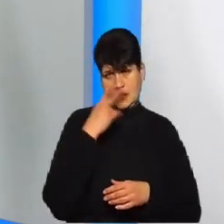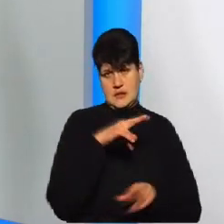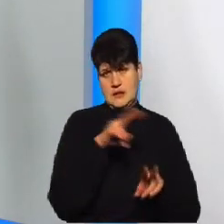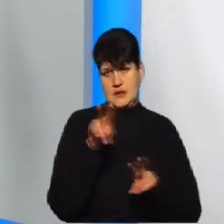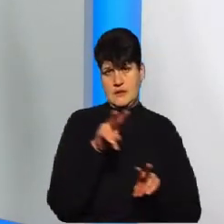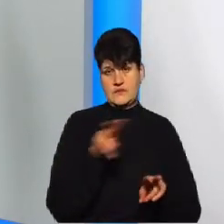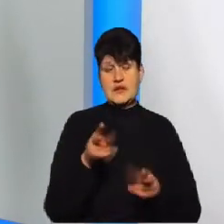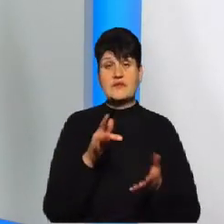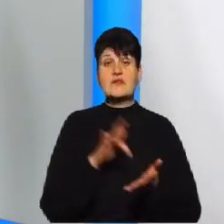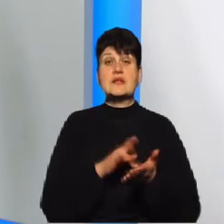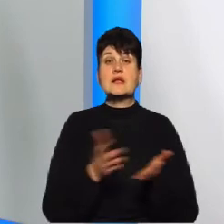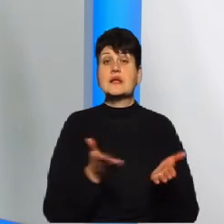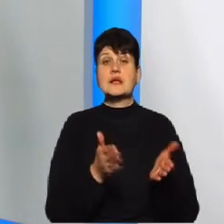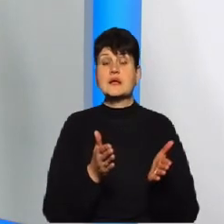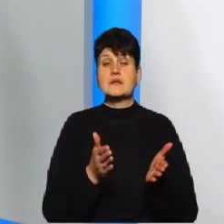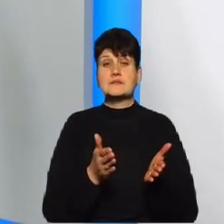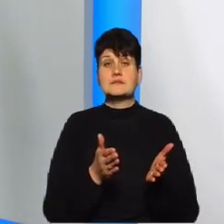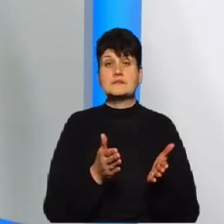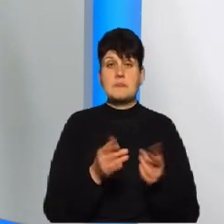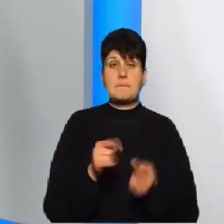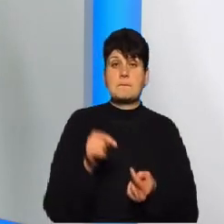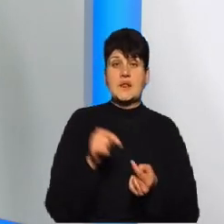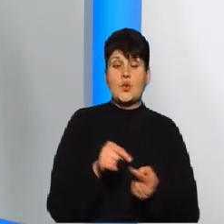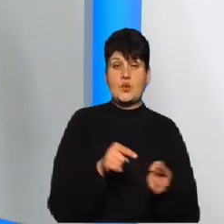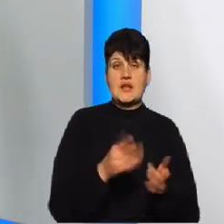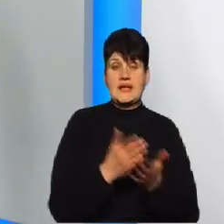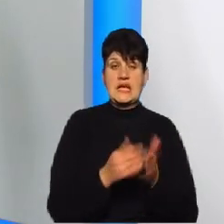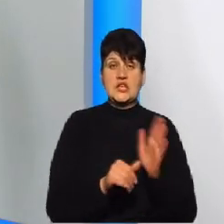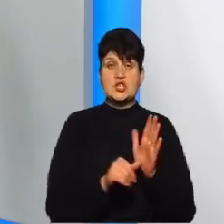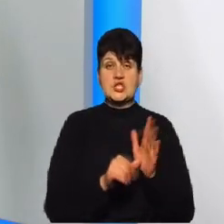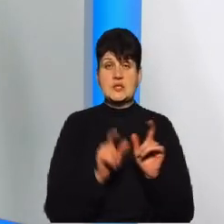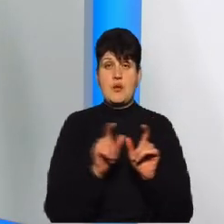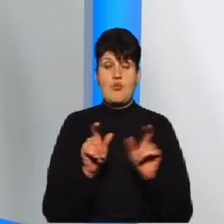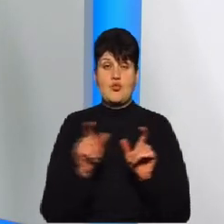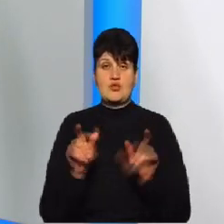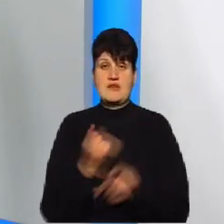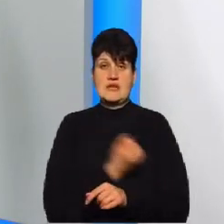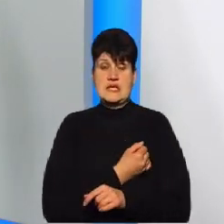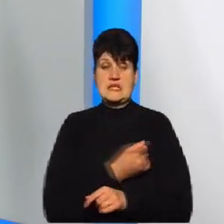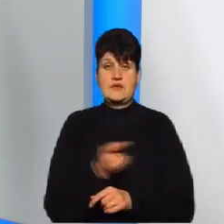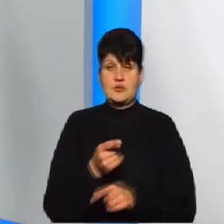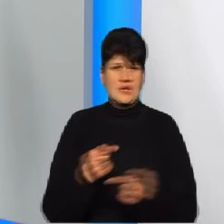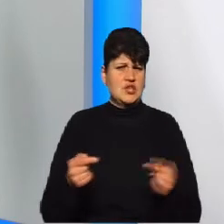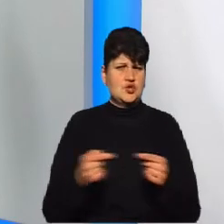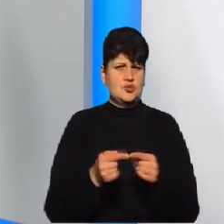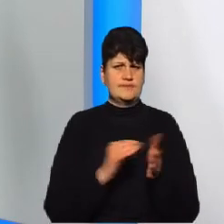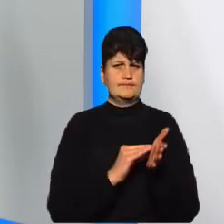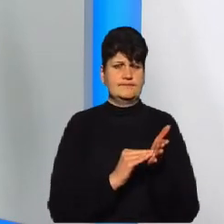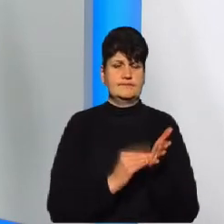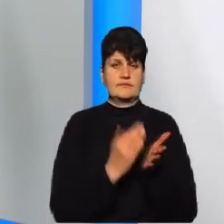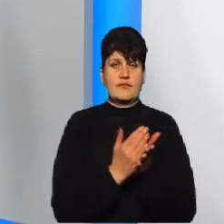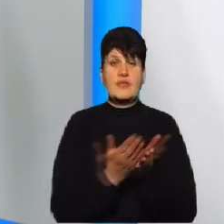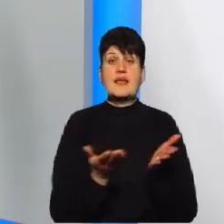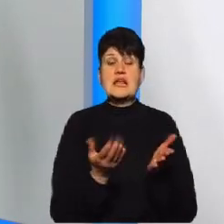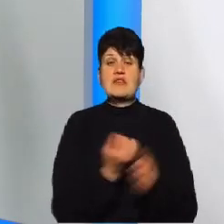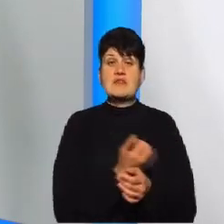центр вам підходить, а є 6 пунктів вакцинації в Тернополі, де чітко є розписано, які вакцини є